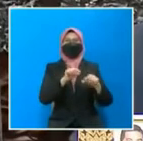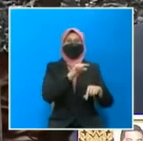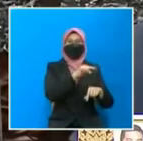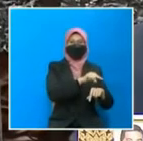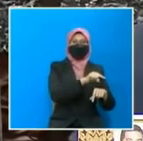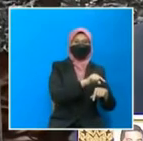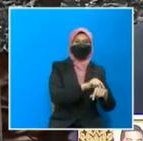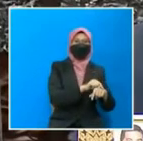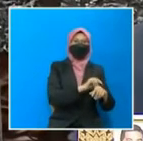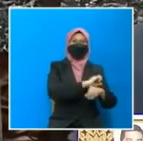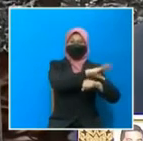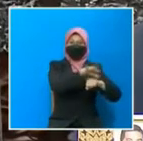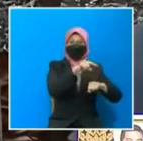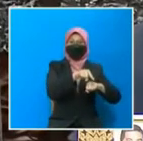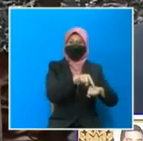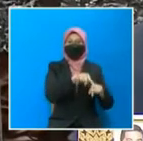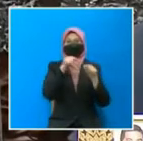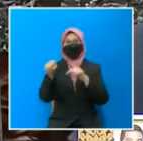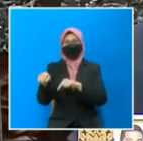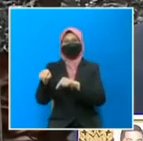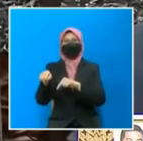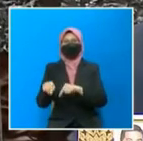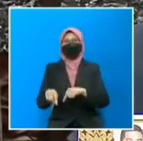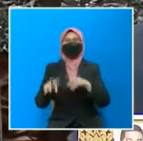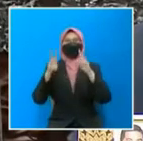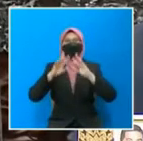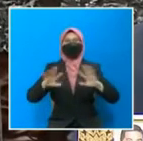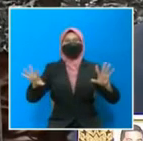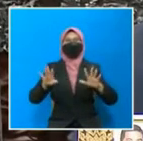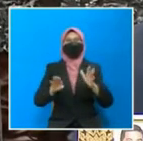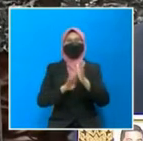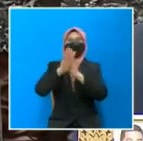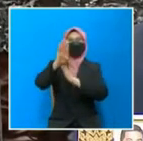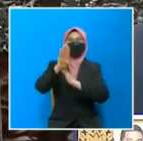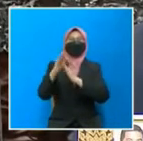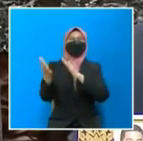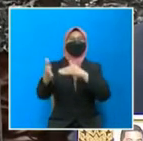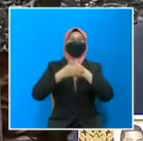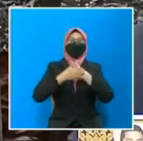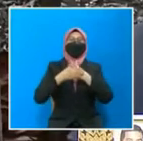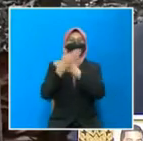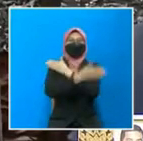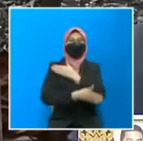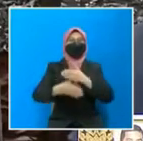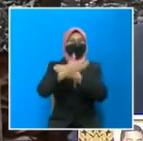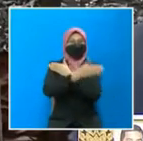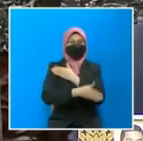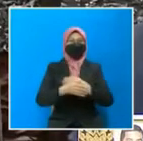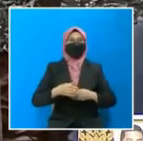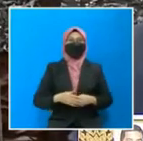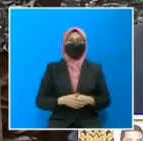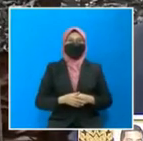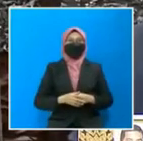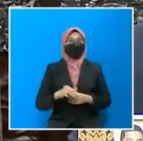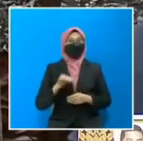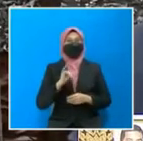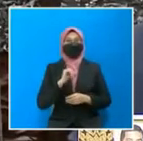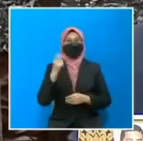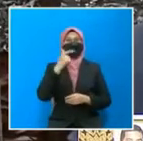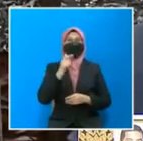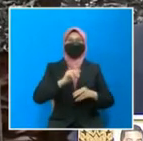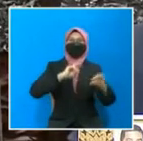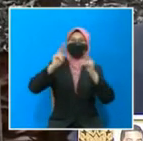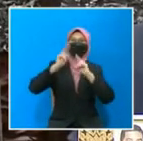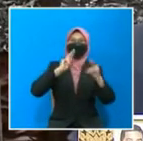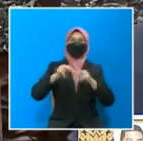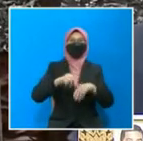endemik, merentas satu realiti baru dan membina semula negara. Datuk Yang di-Pertua, saya tidak berhasrat untuk berucap